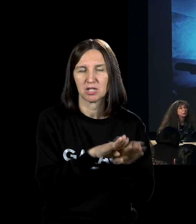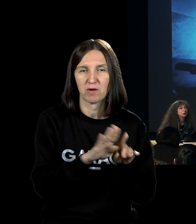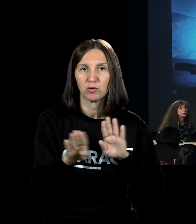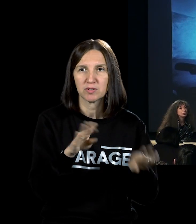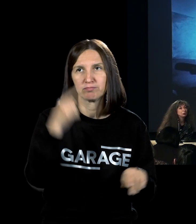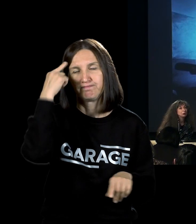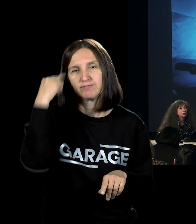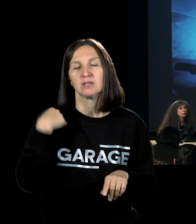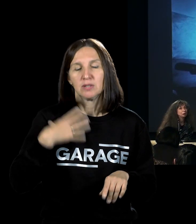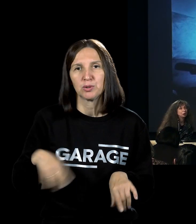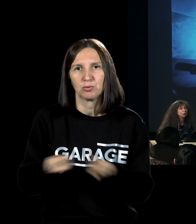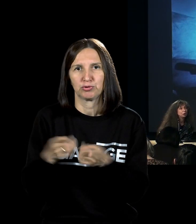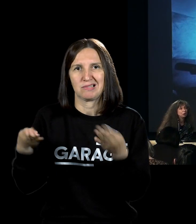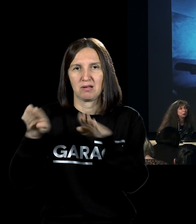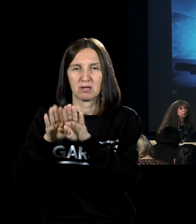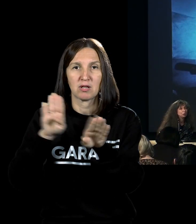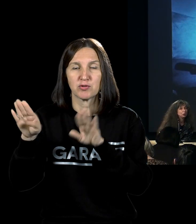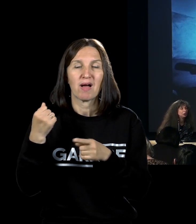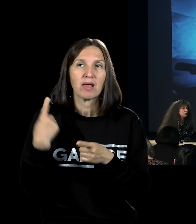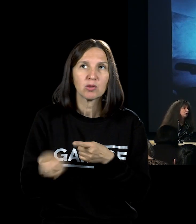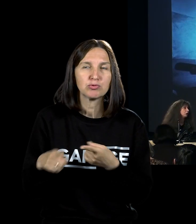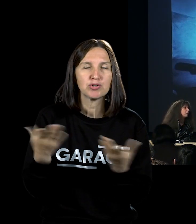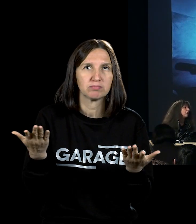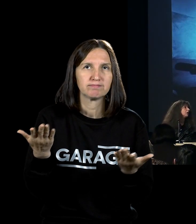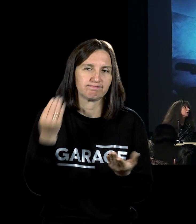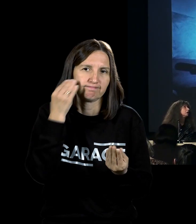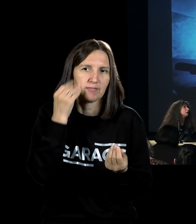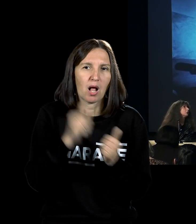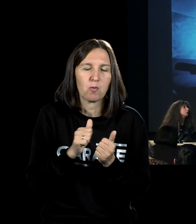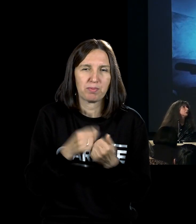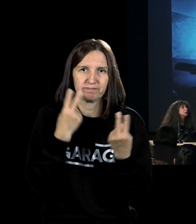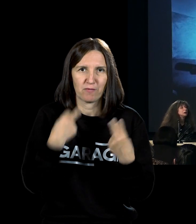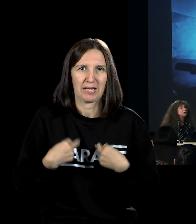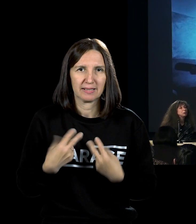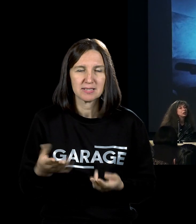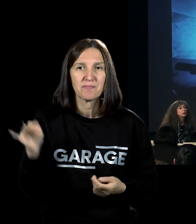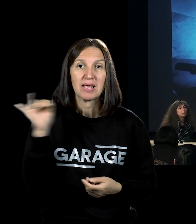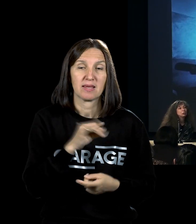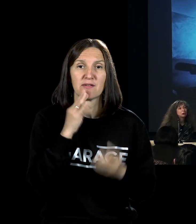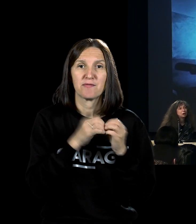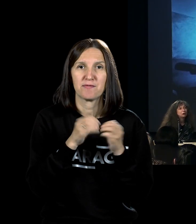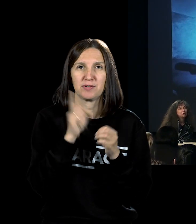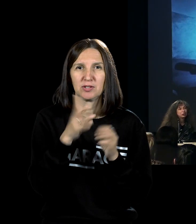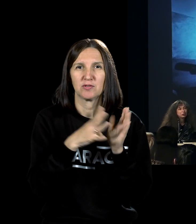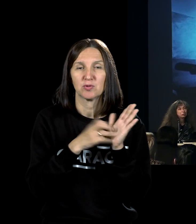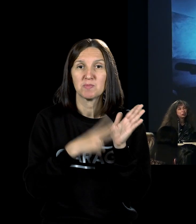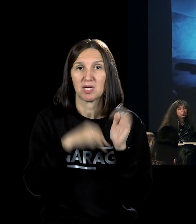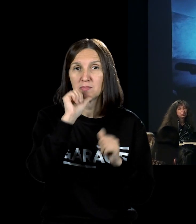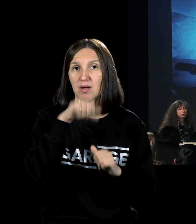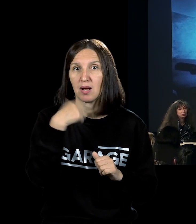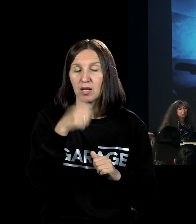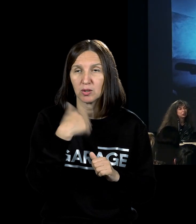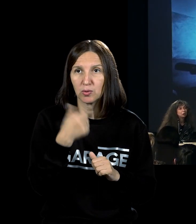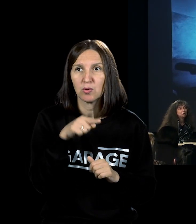большая часть американских художников, там, включая Орхола, по-моему, тоже Алденбурга, еще кого-то снимают, убирают свои